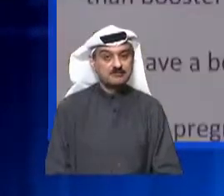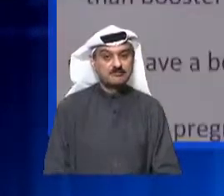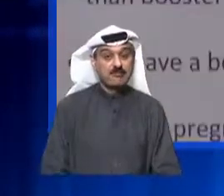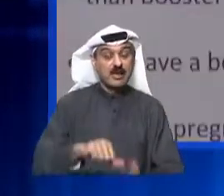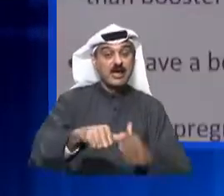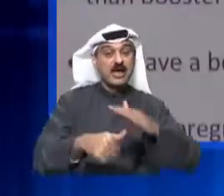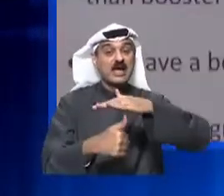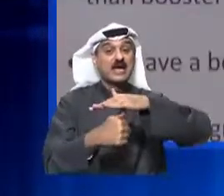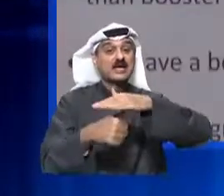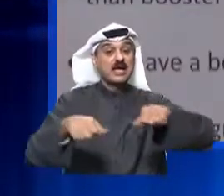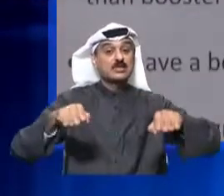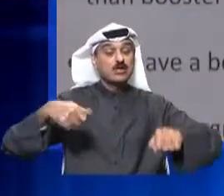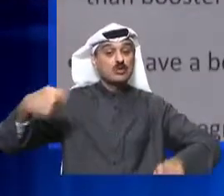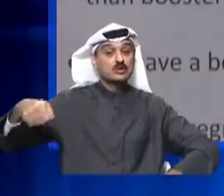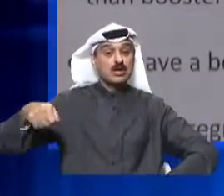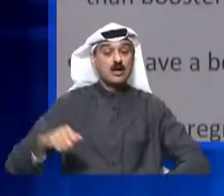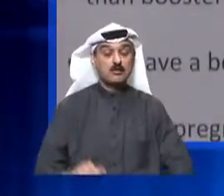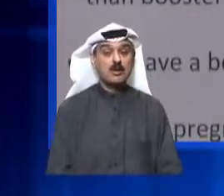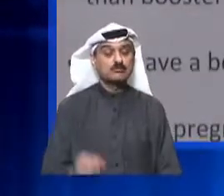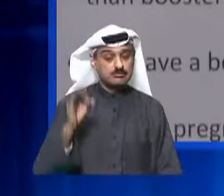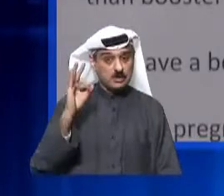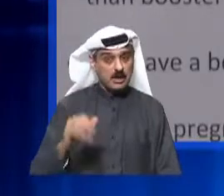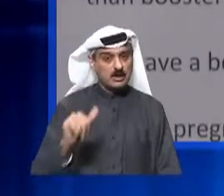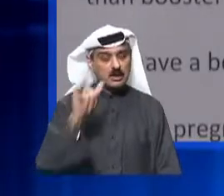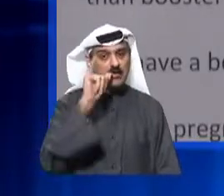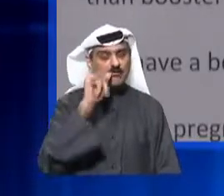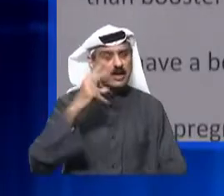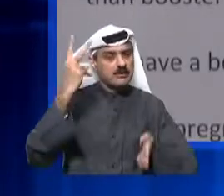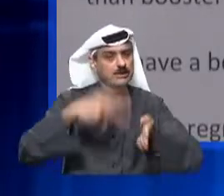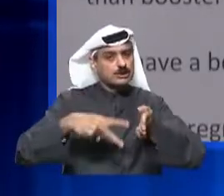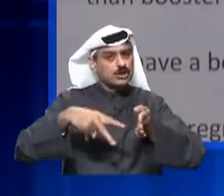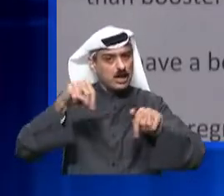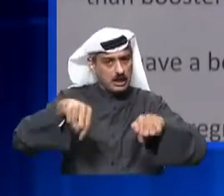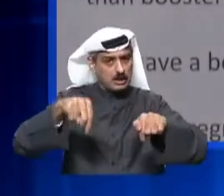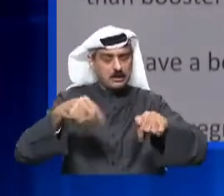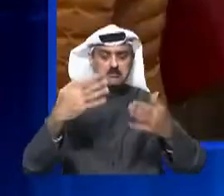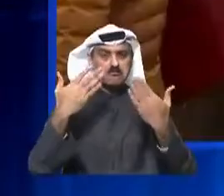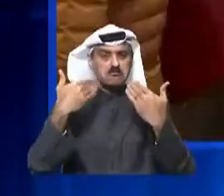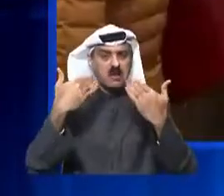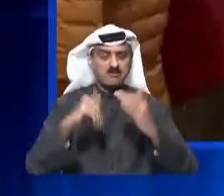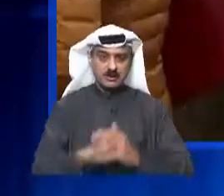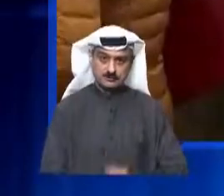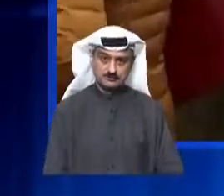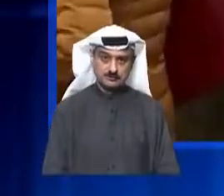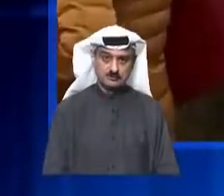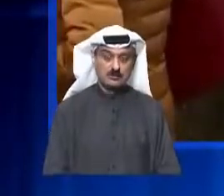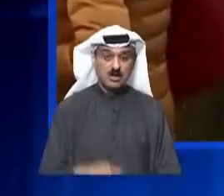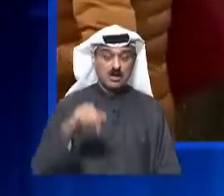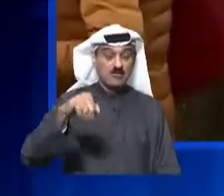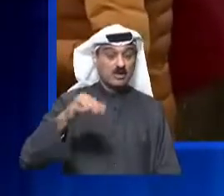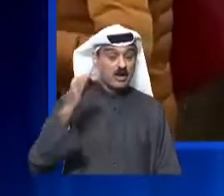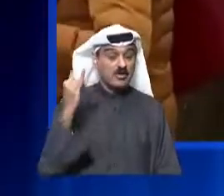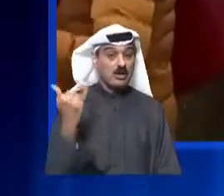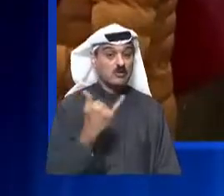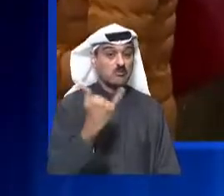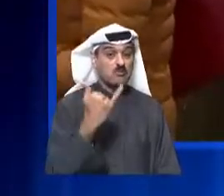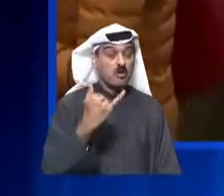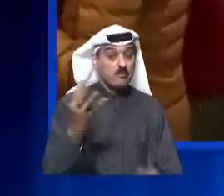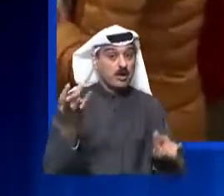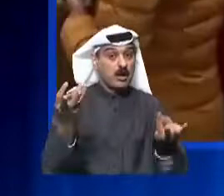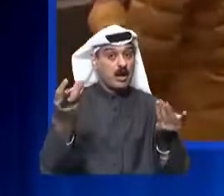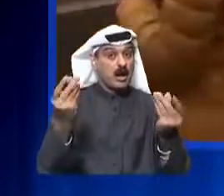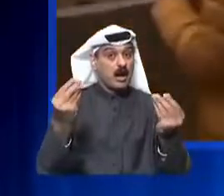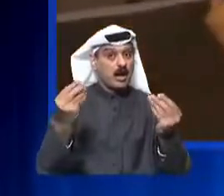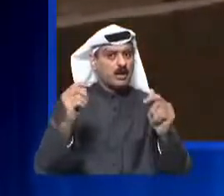البريطاني أكد أن إنجلترا لن تفرض أي قيود خلال الفترة الحالية، لكن بشكل أساسي. العدد الذي ظهر اليوم